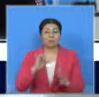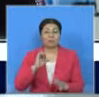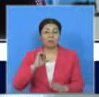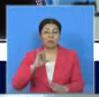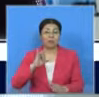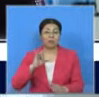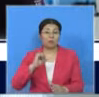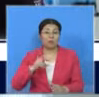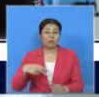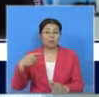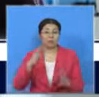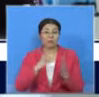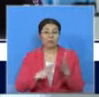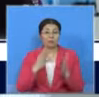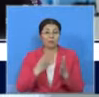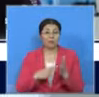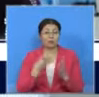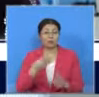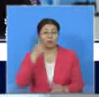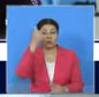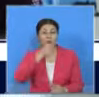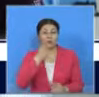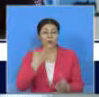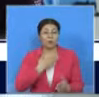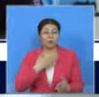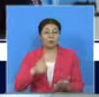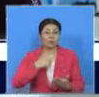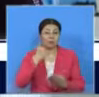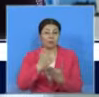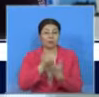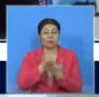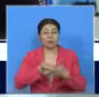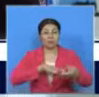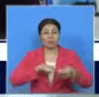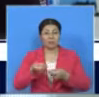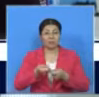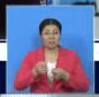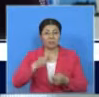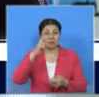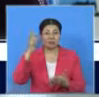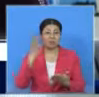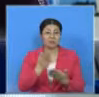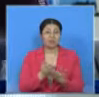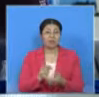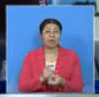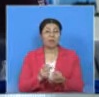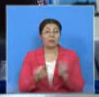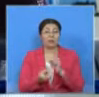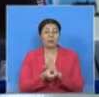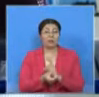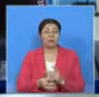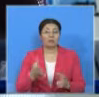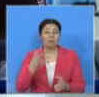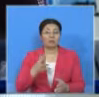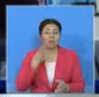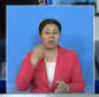июля 1994 года было принято постановление Верховного Совета о переносе столицы из Алматы в Акмолу.